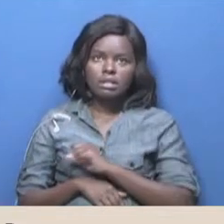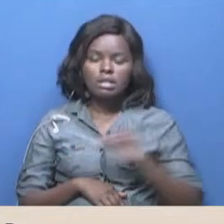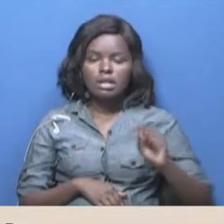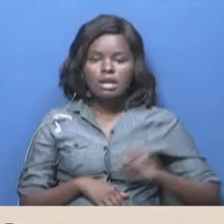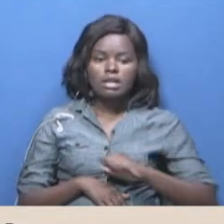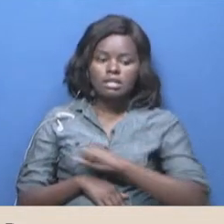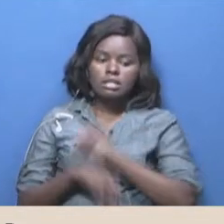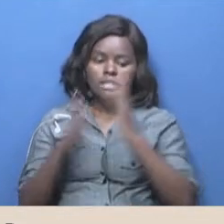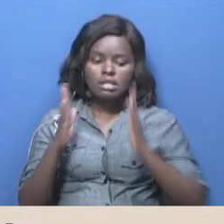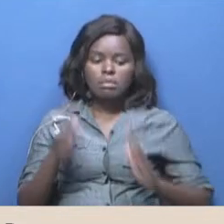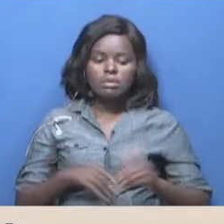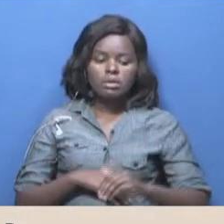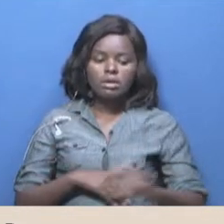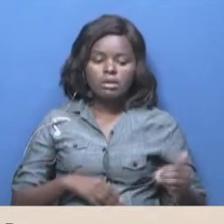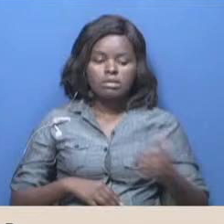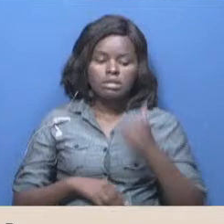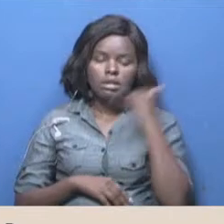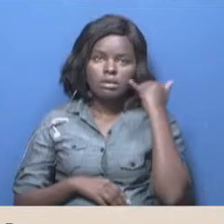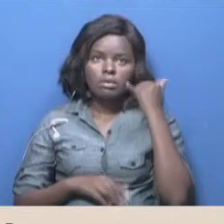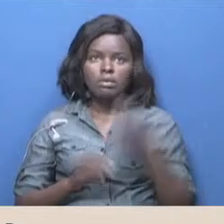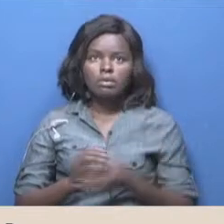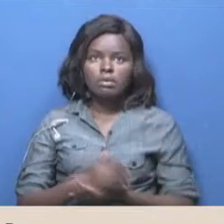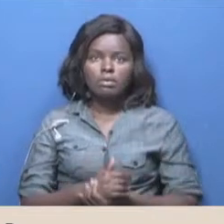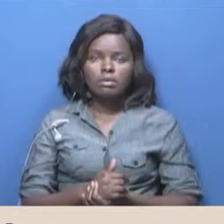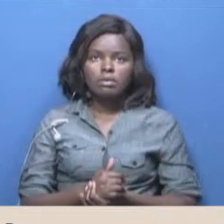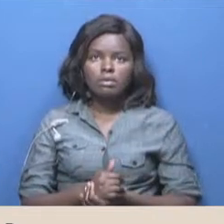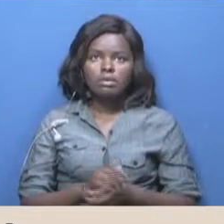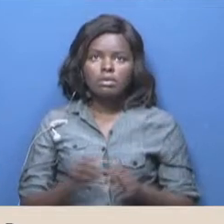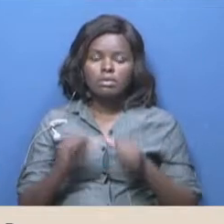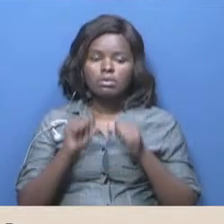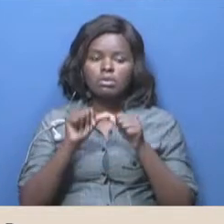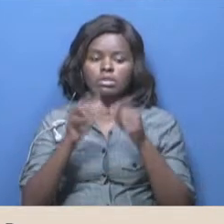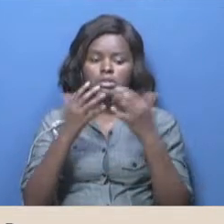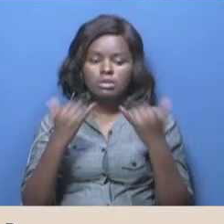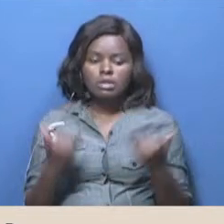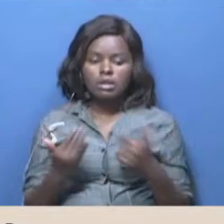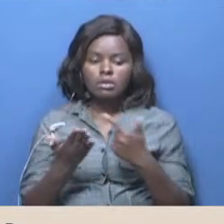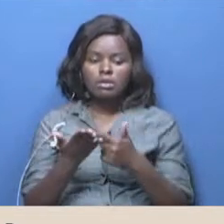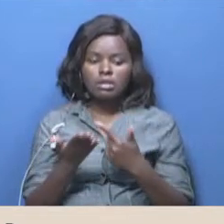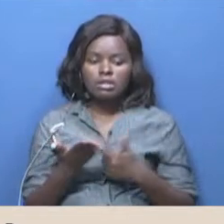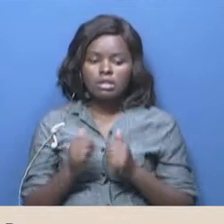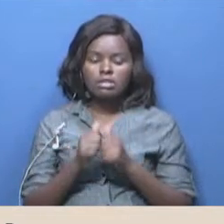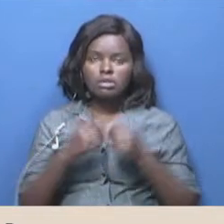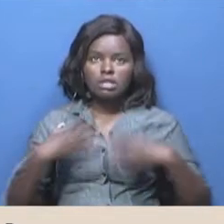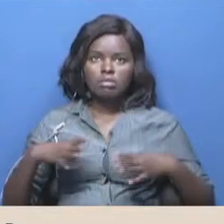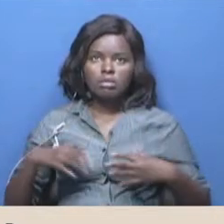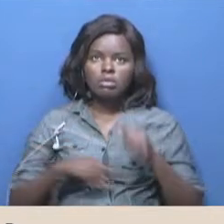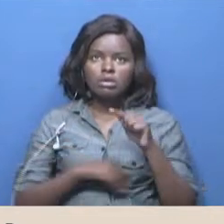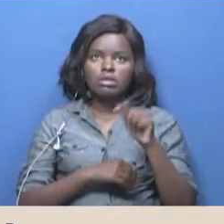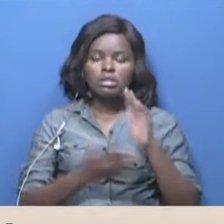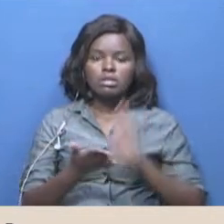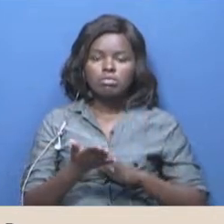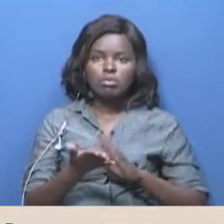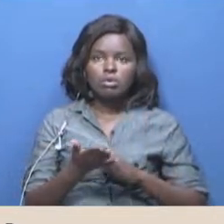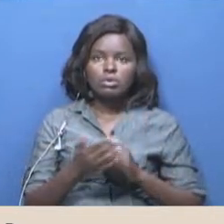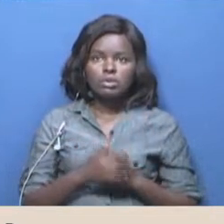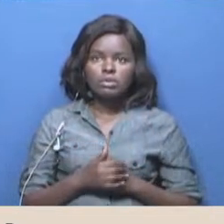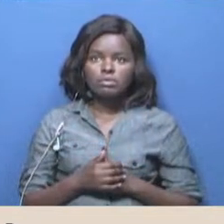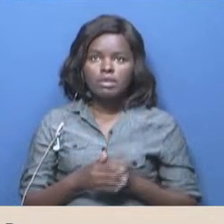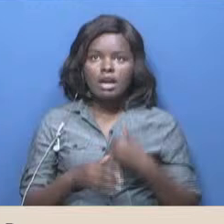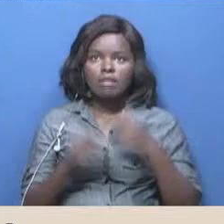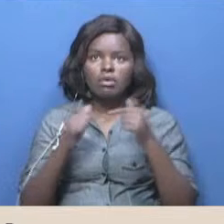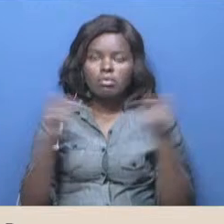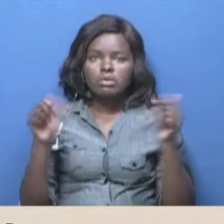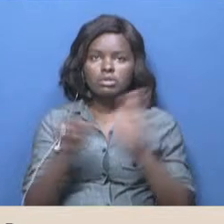kuria kaunti-ini ya Nakuru Susan Kihika ni hingo irathie na mbere kwariririo ni muingi. Riendekithia riri rikoretwo rigitungio uregani